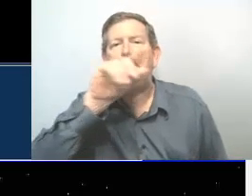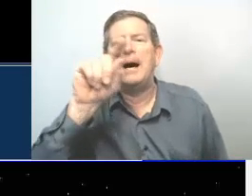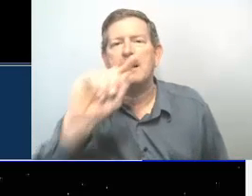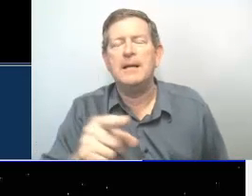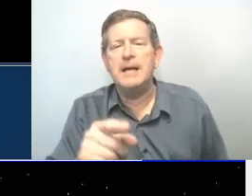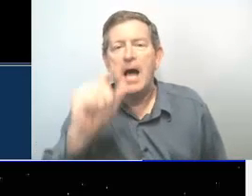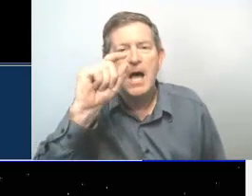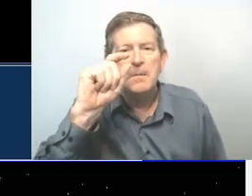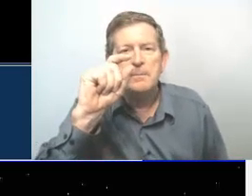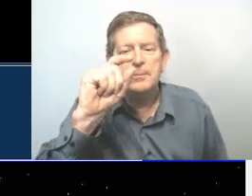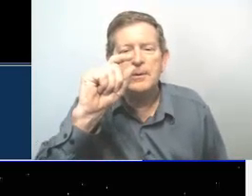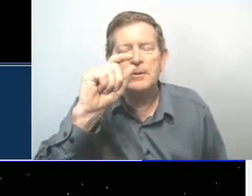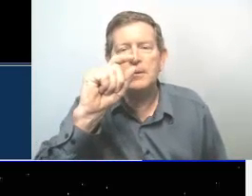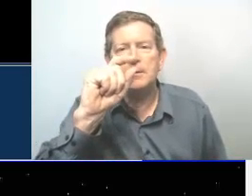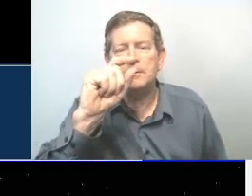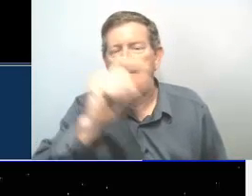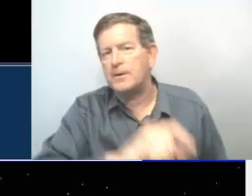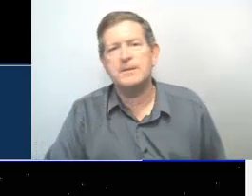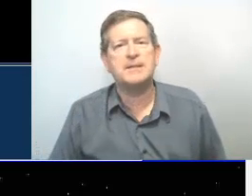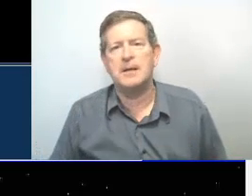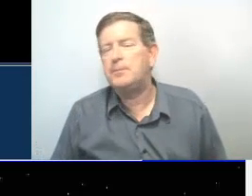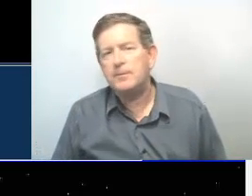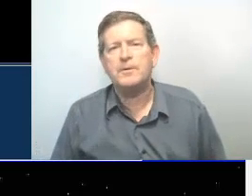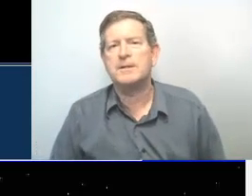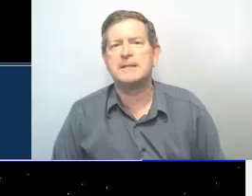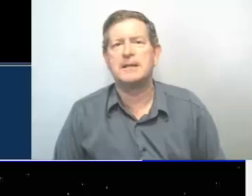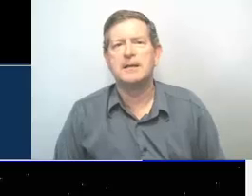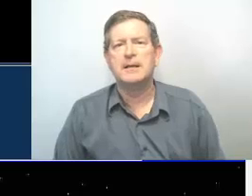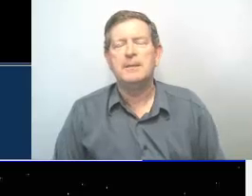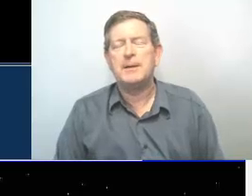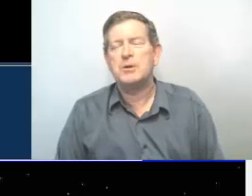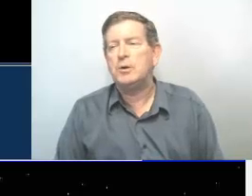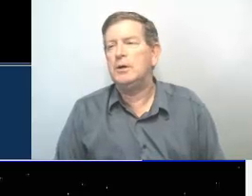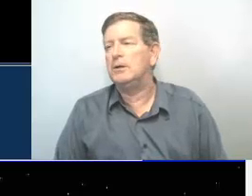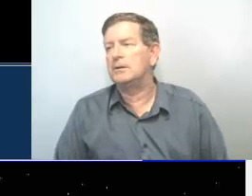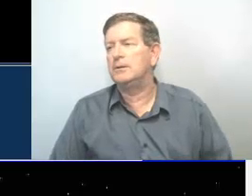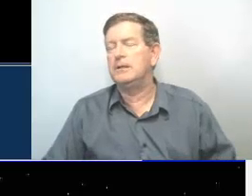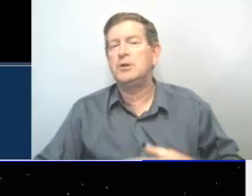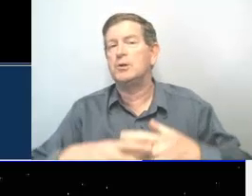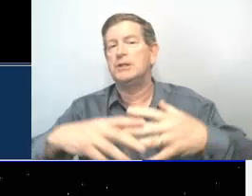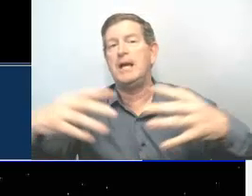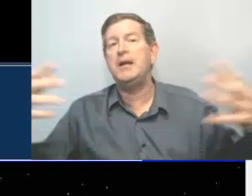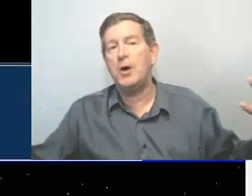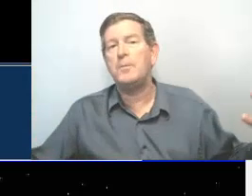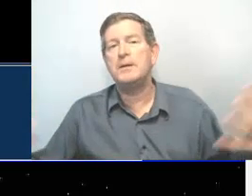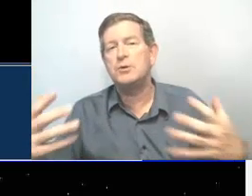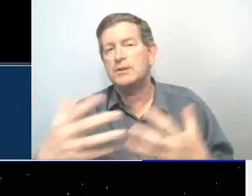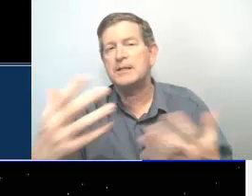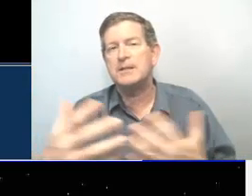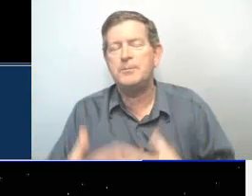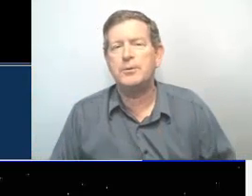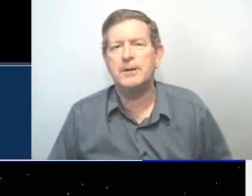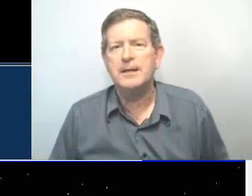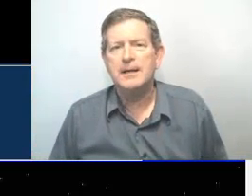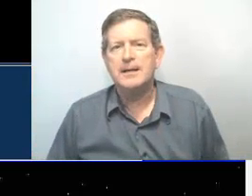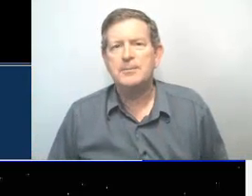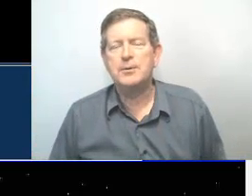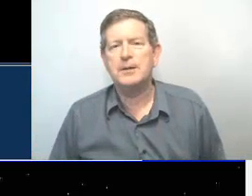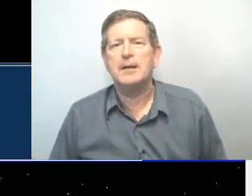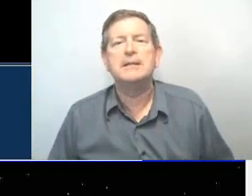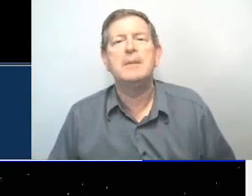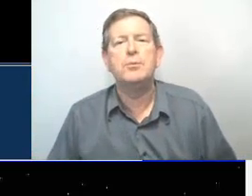vous parlez un peu de français, un peu de français. Pas encore une quantité énorme, mais juste assez